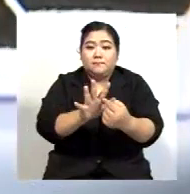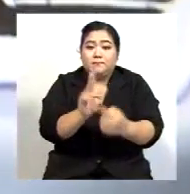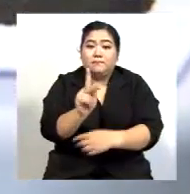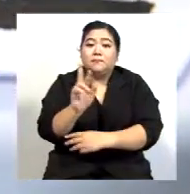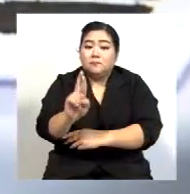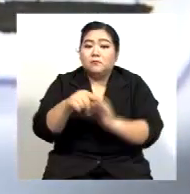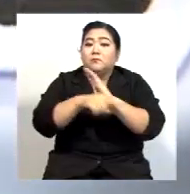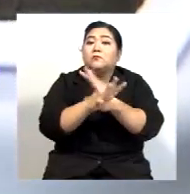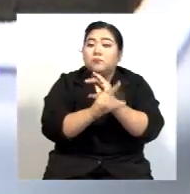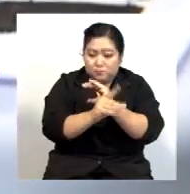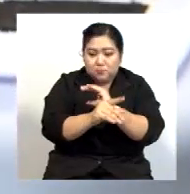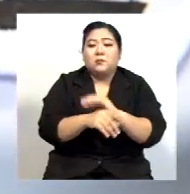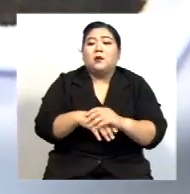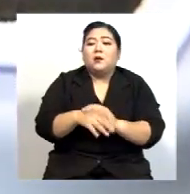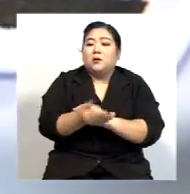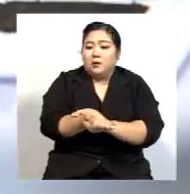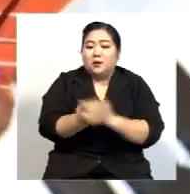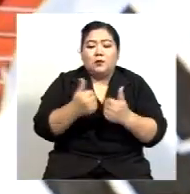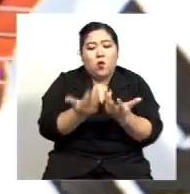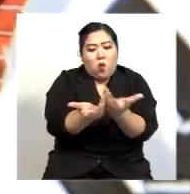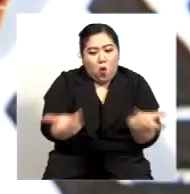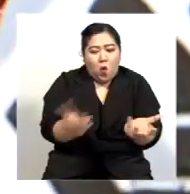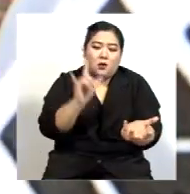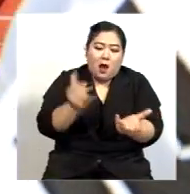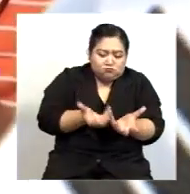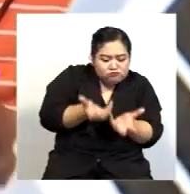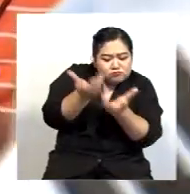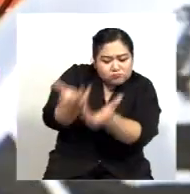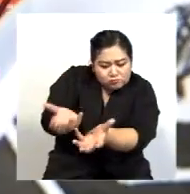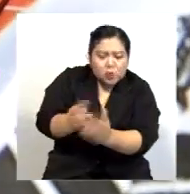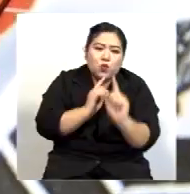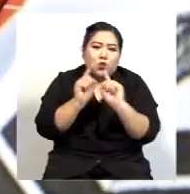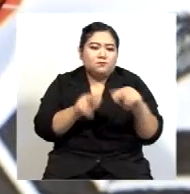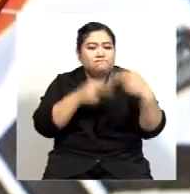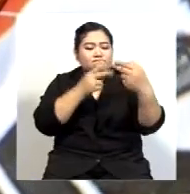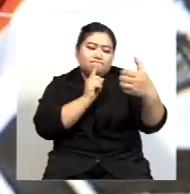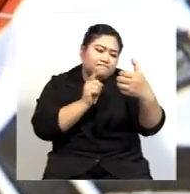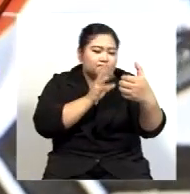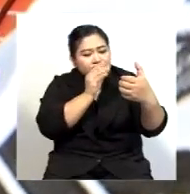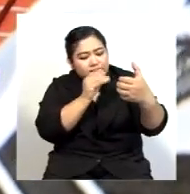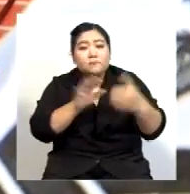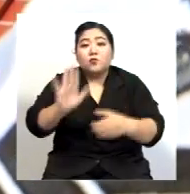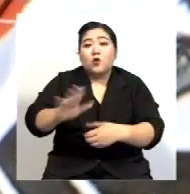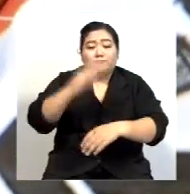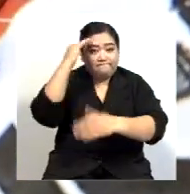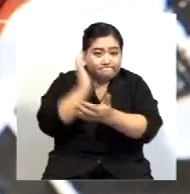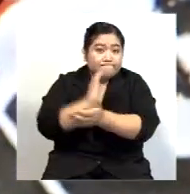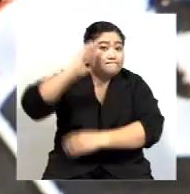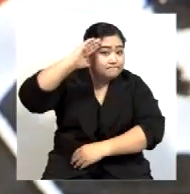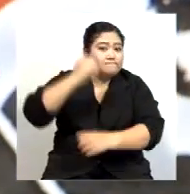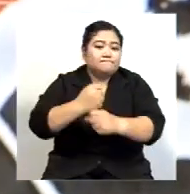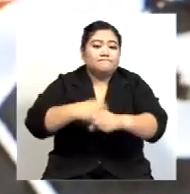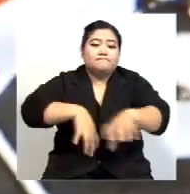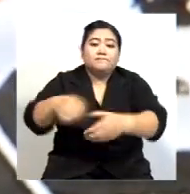เพื่อที่จะนำสิ่งของไปมอบให้กับญาติแล้วก็ขอพูดคุยผ่านระบบวิดีโอคอลที่เจ้าหน้าที่เขาติดตั้งไว้ให้เจ้าหน้าที่